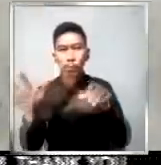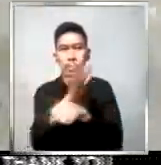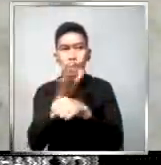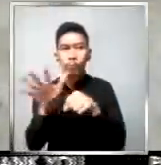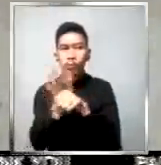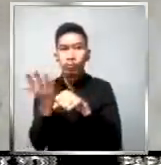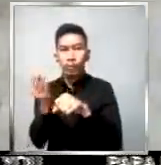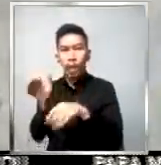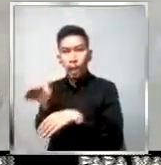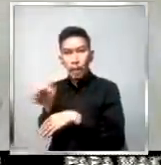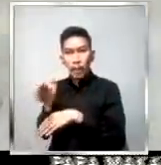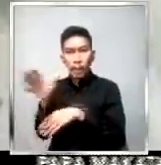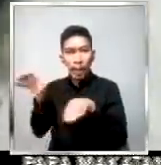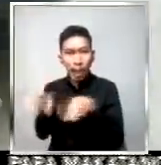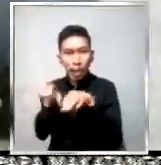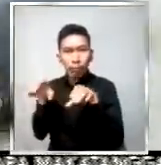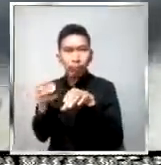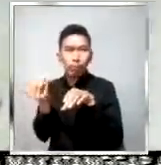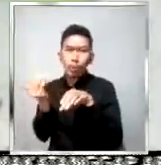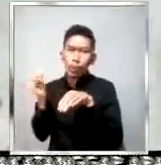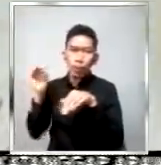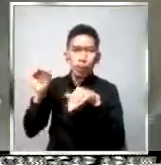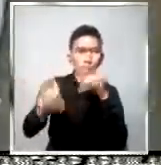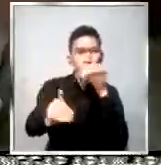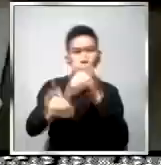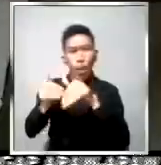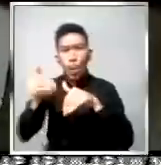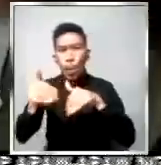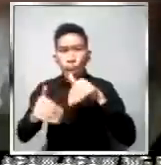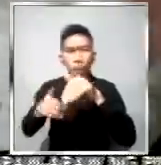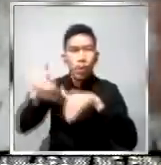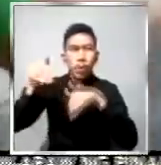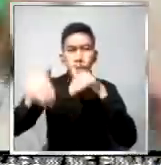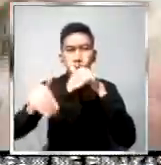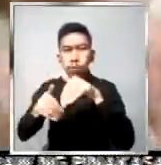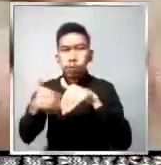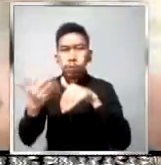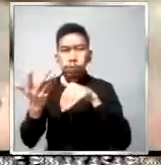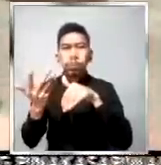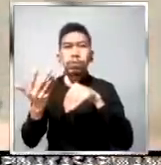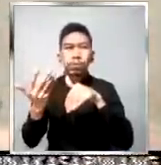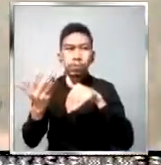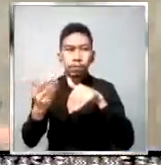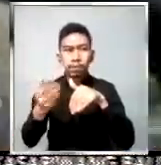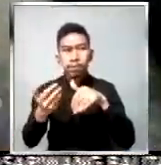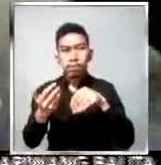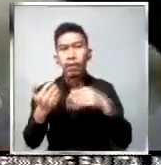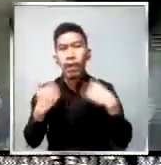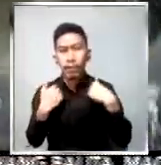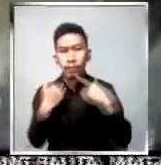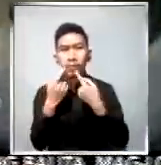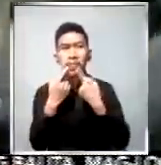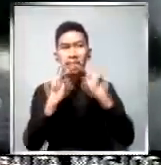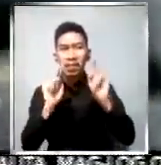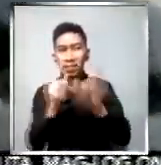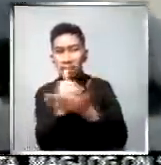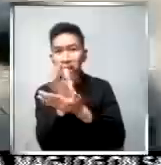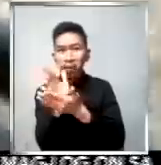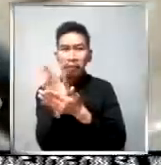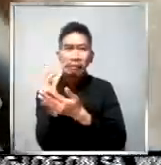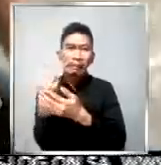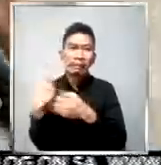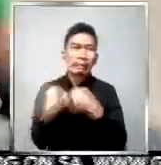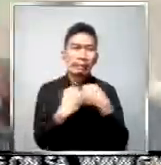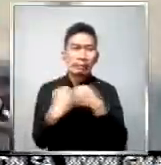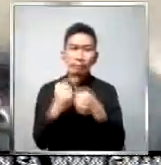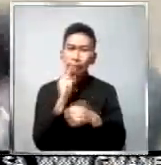lang ang dala para maglagay na lambat. May mga nagtagumpay, meron din namang nahirapan. Malakas ho!